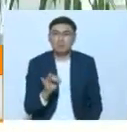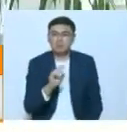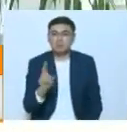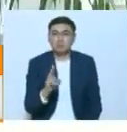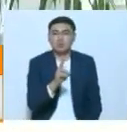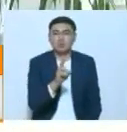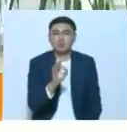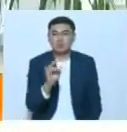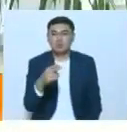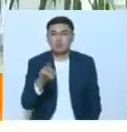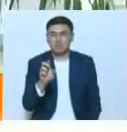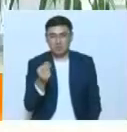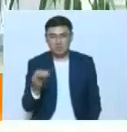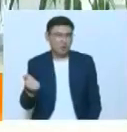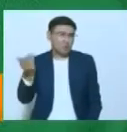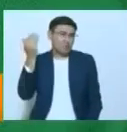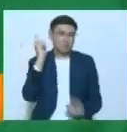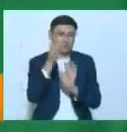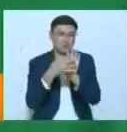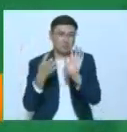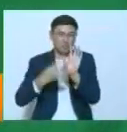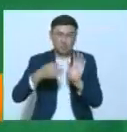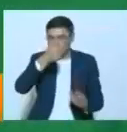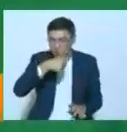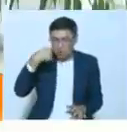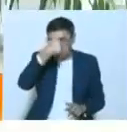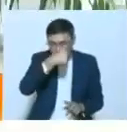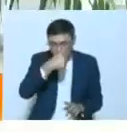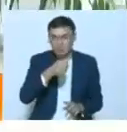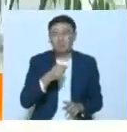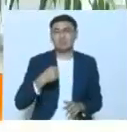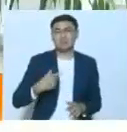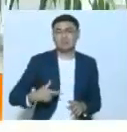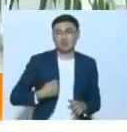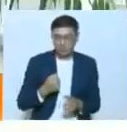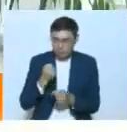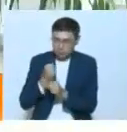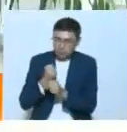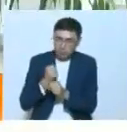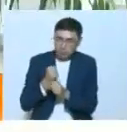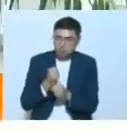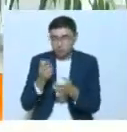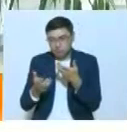жұмысын 90-шы жылы қорғағанда, 34 жыл бұрын ол дипломдық жұмысын